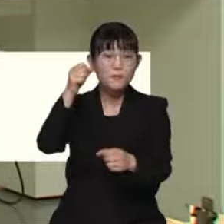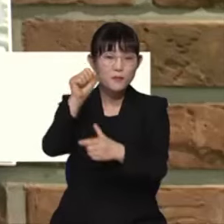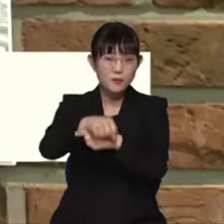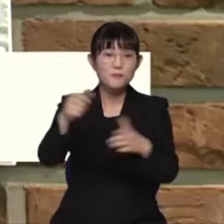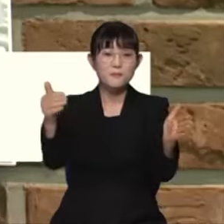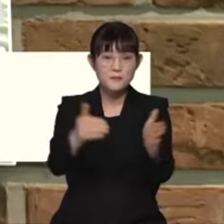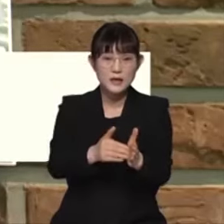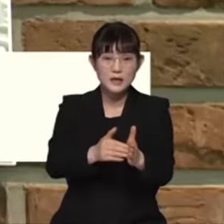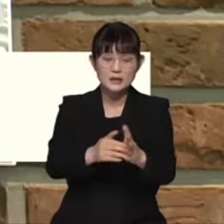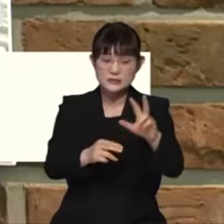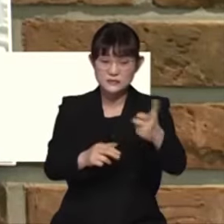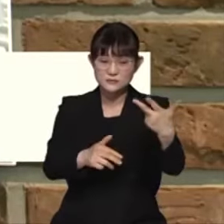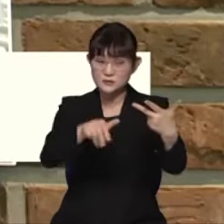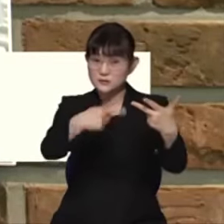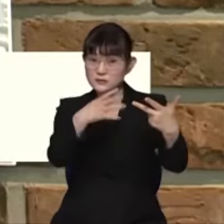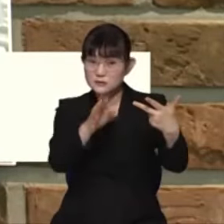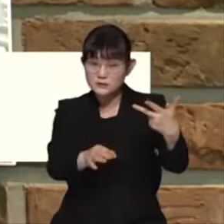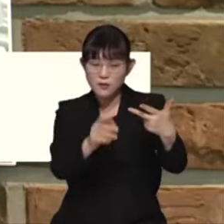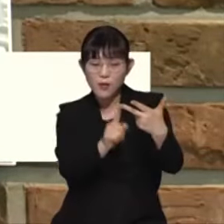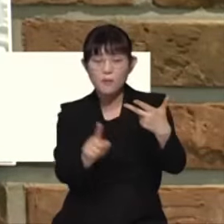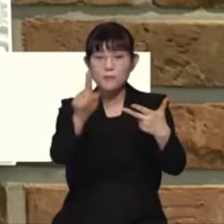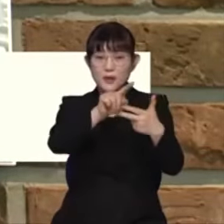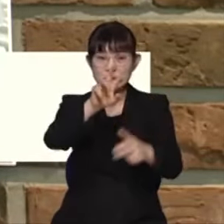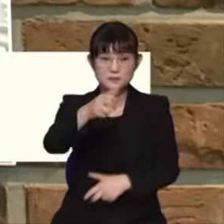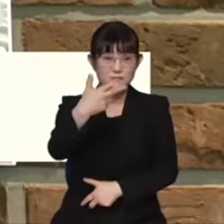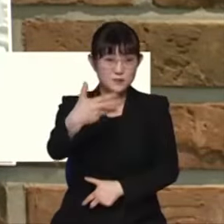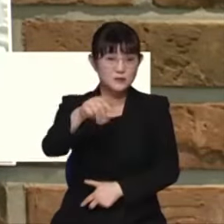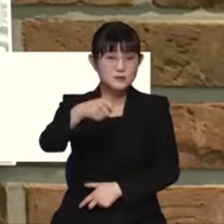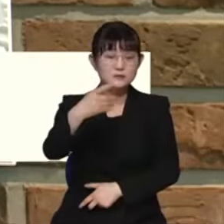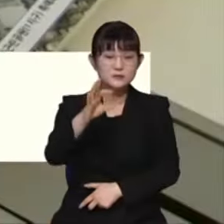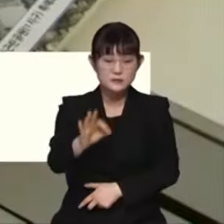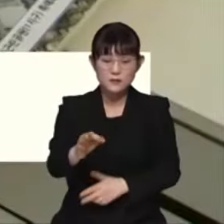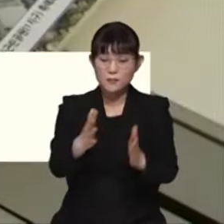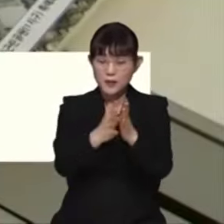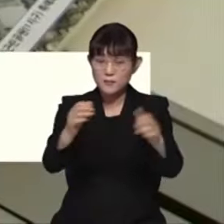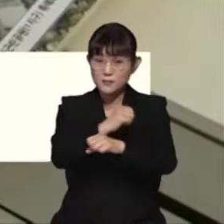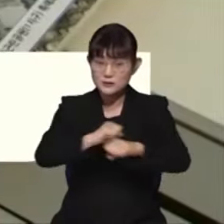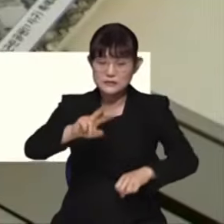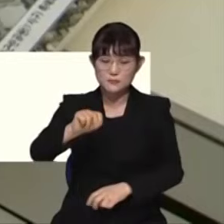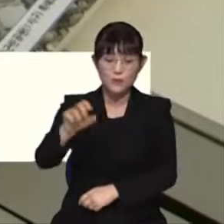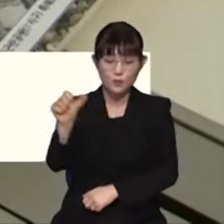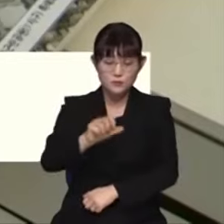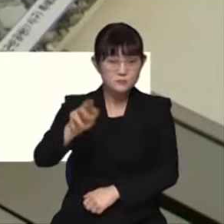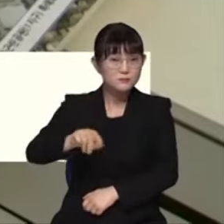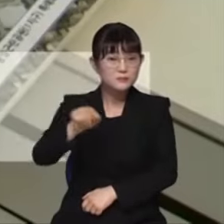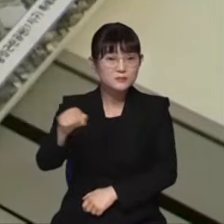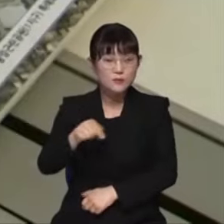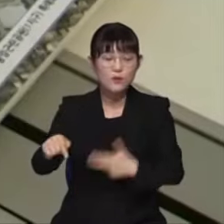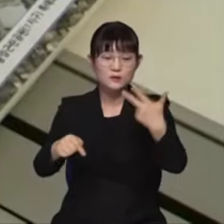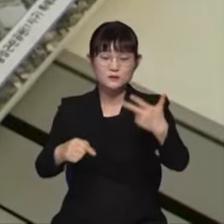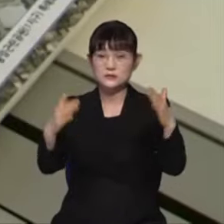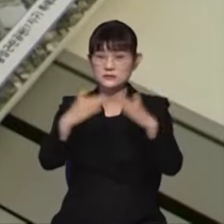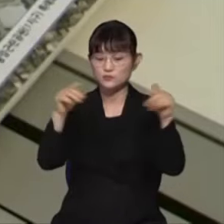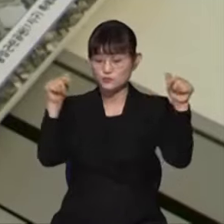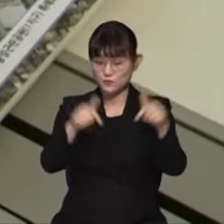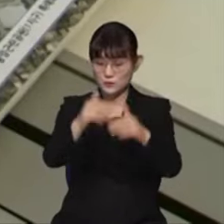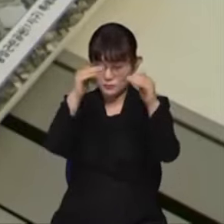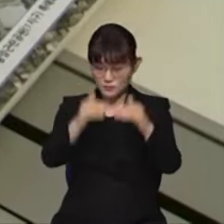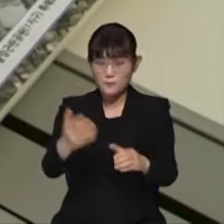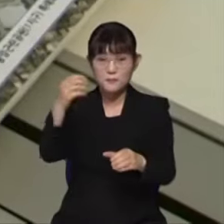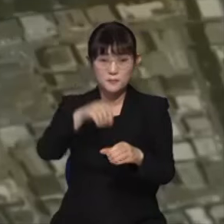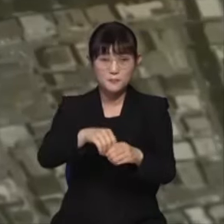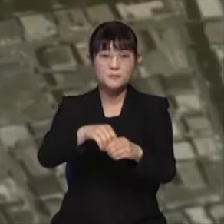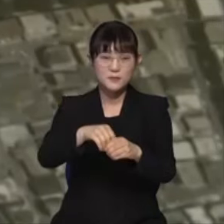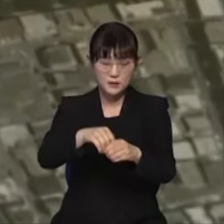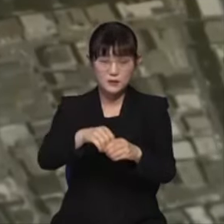아파트 층수를 27층에서 28층으로 높이고 아파트 건축 면적 2만 5천 제곱미터와 7세대를 축소하는 내용을 담고